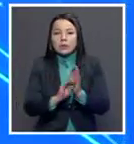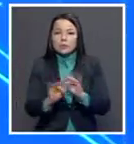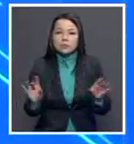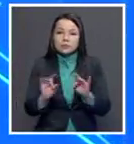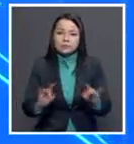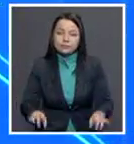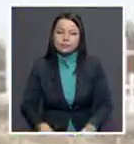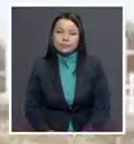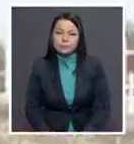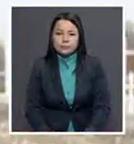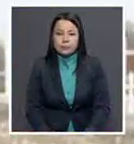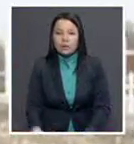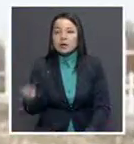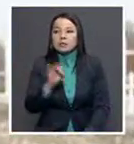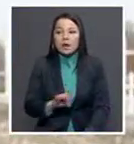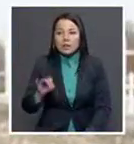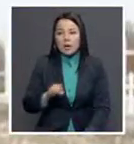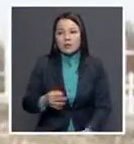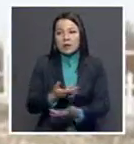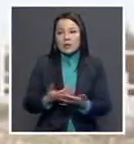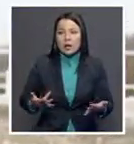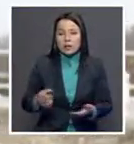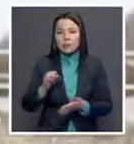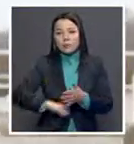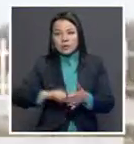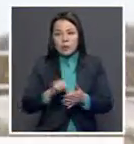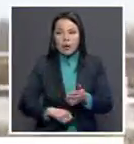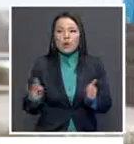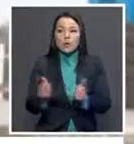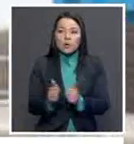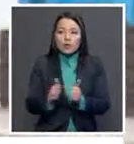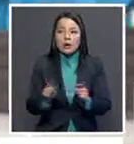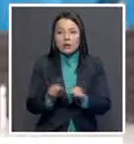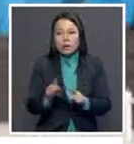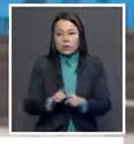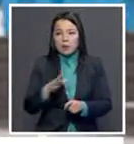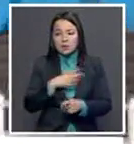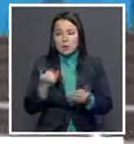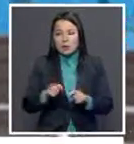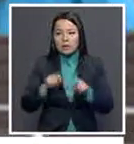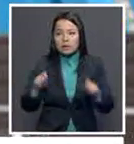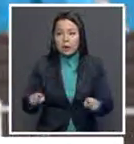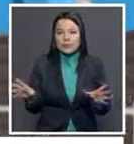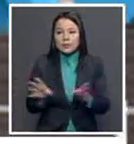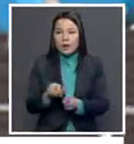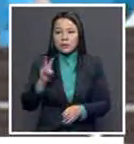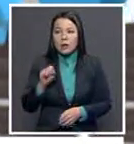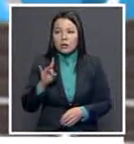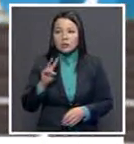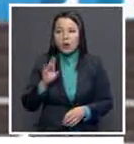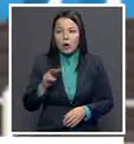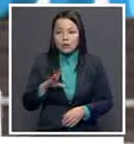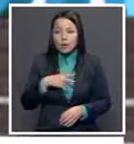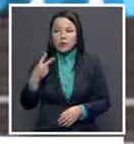қайтты. Тарихта түрлі себептермен бірнеше рет көршілес Кеген ауданымен біріктірілген Нарынқол 21